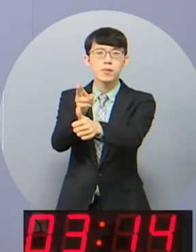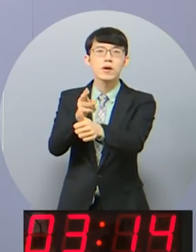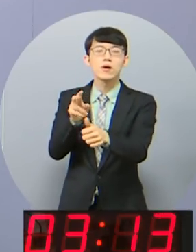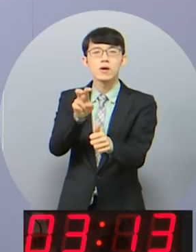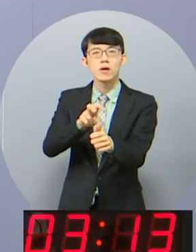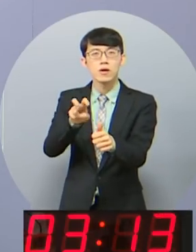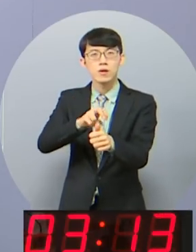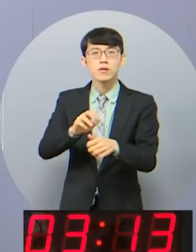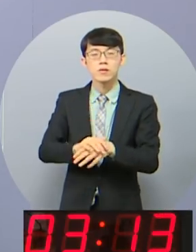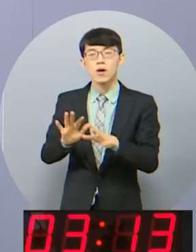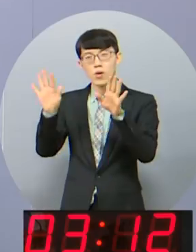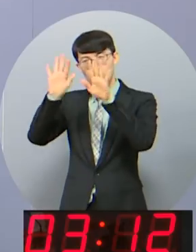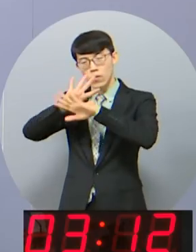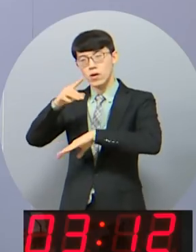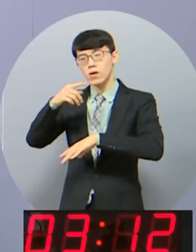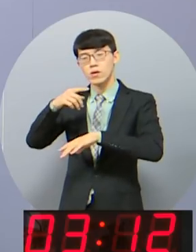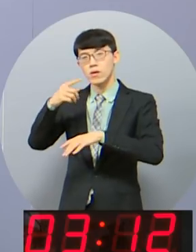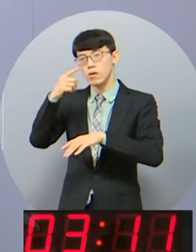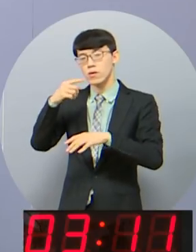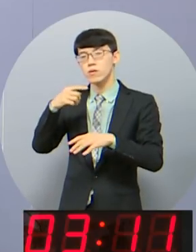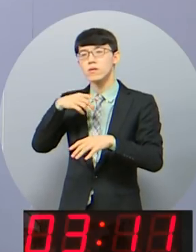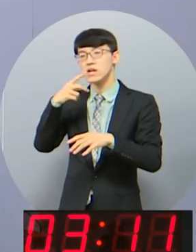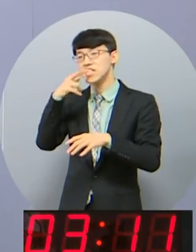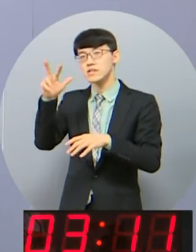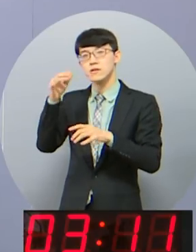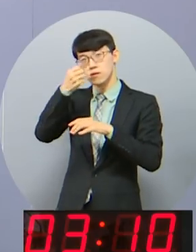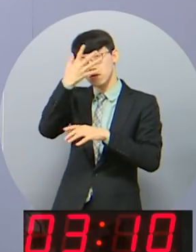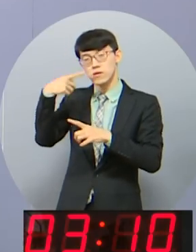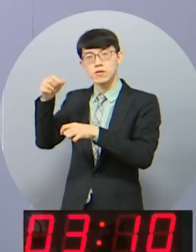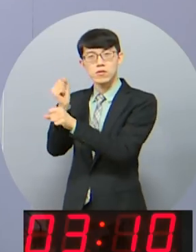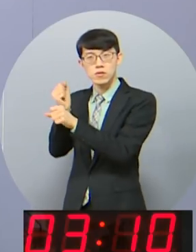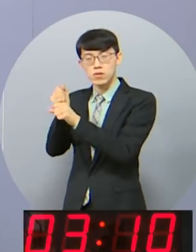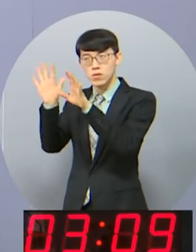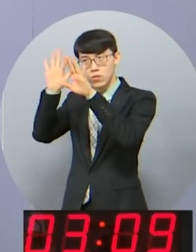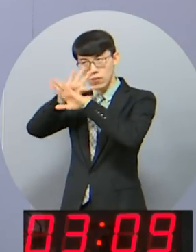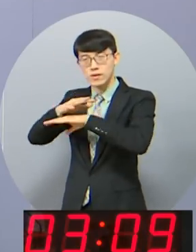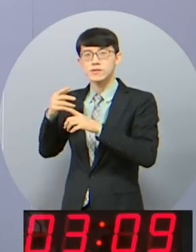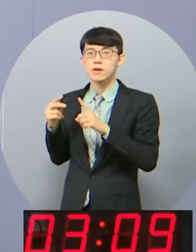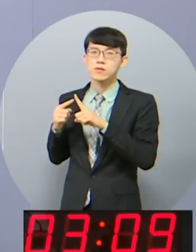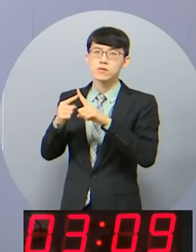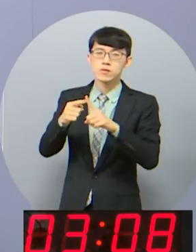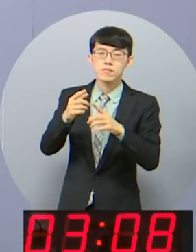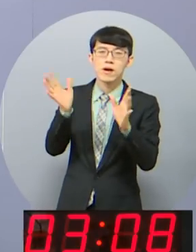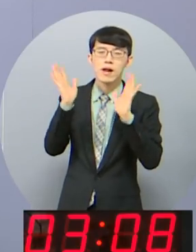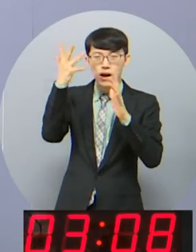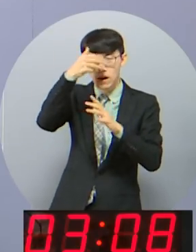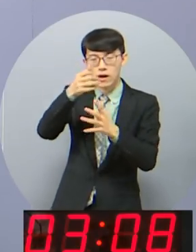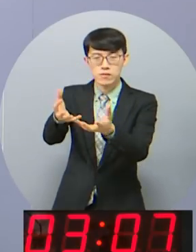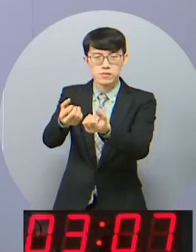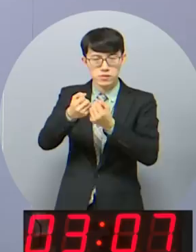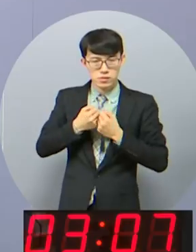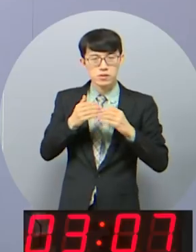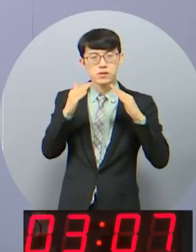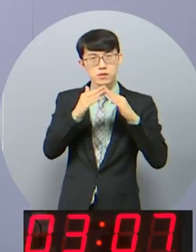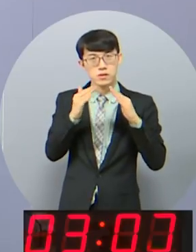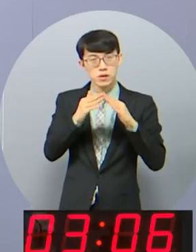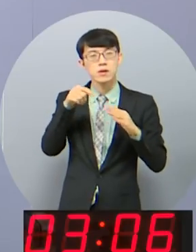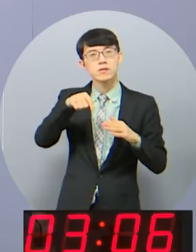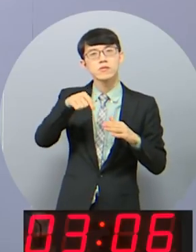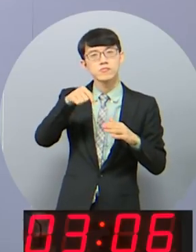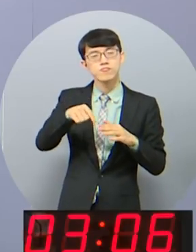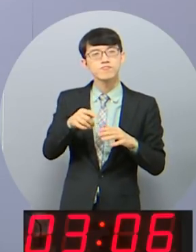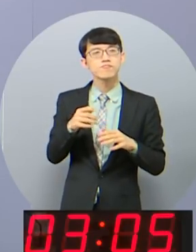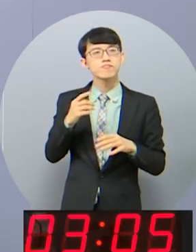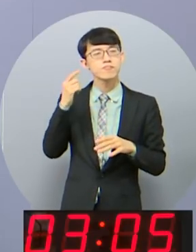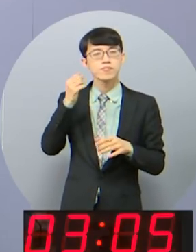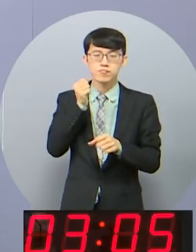时咧咱转来，甲咱时段搁再带转来顾，安尼会当顾到咱时段，啊嘛会当互伊方便，会当去食老